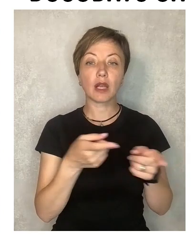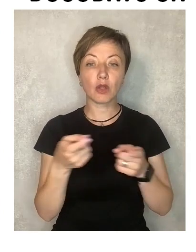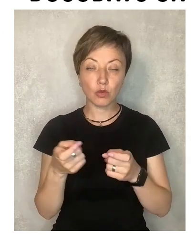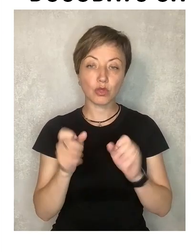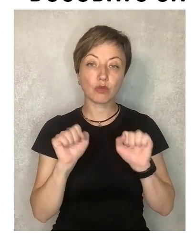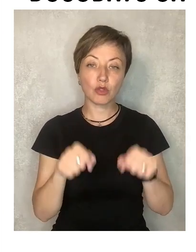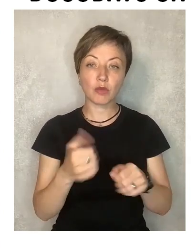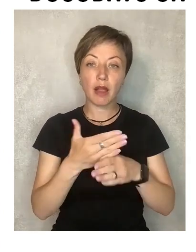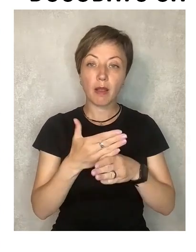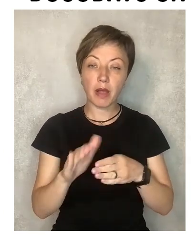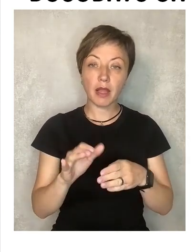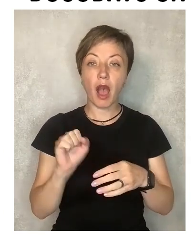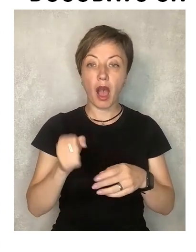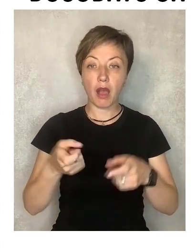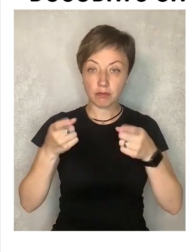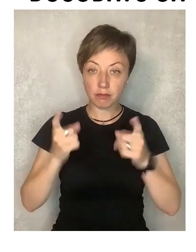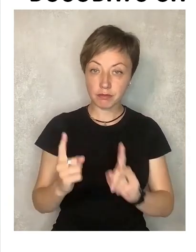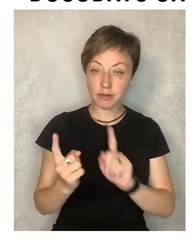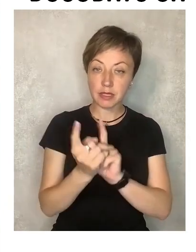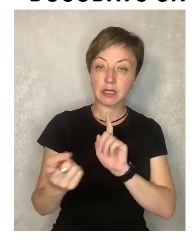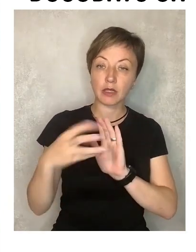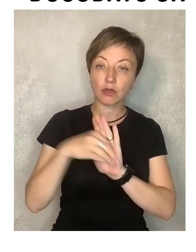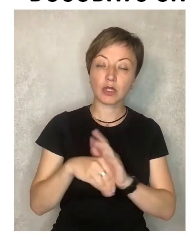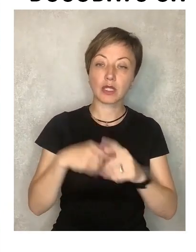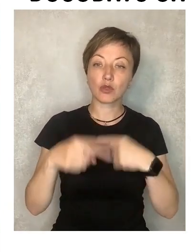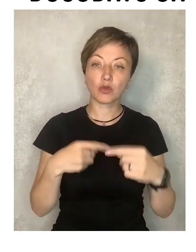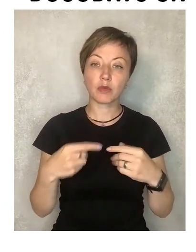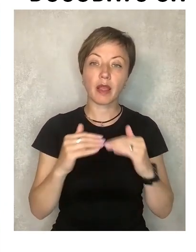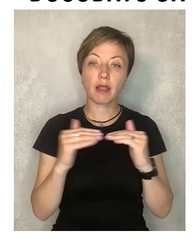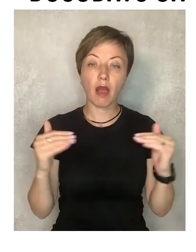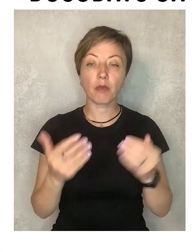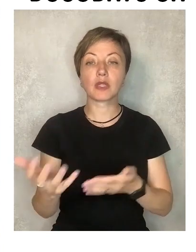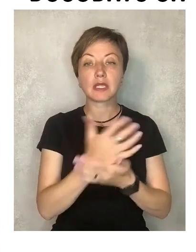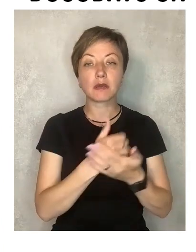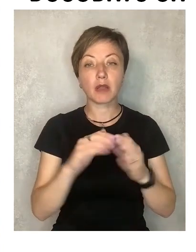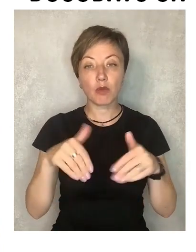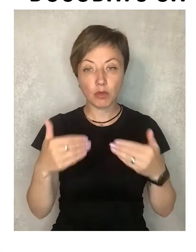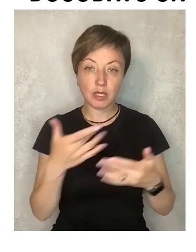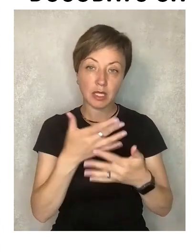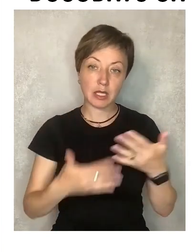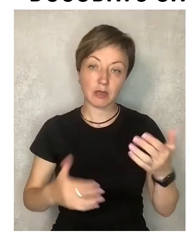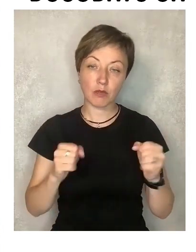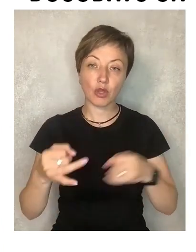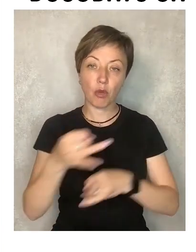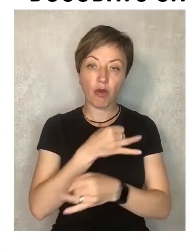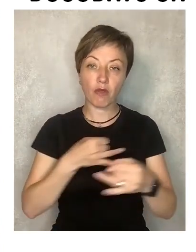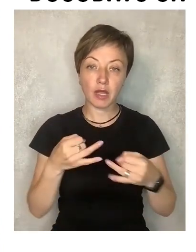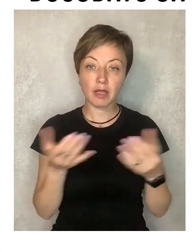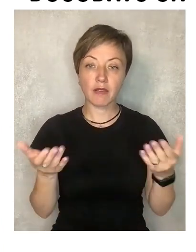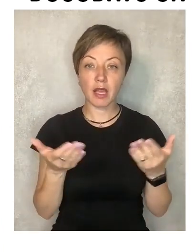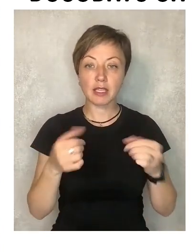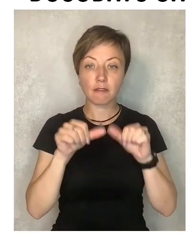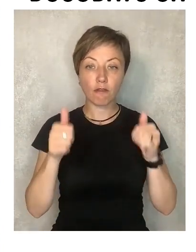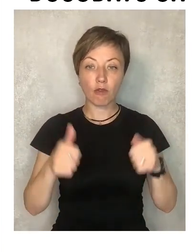а офлайн-залучення – це вже наступний етап, коли зібрані певні пропозиції, і можна їх там обговорити в якійсь формі,